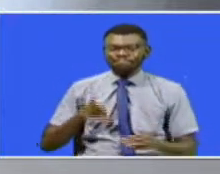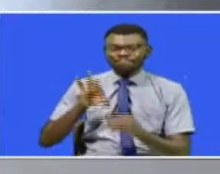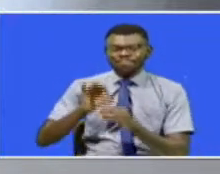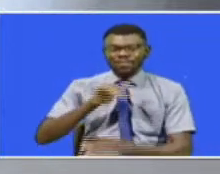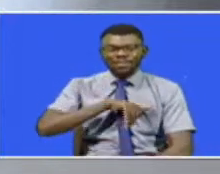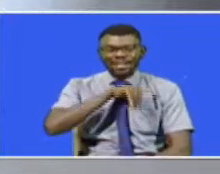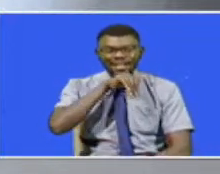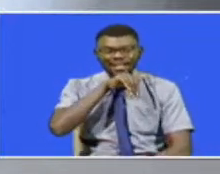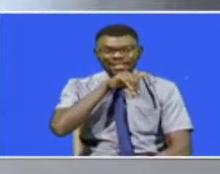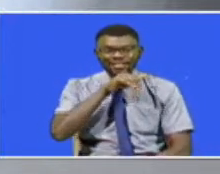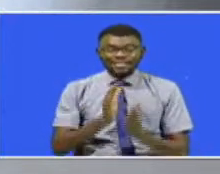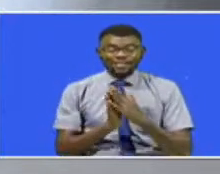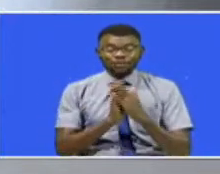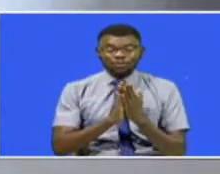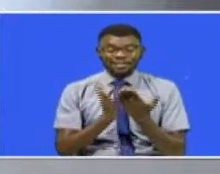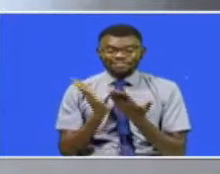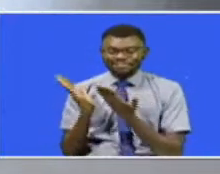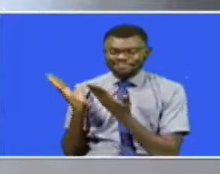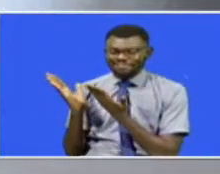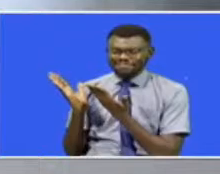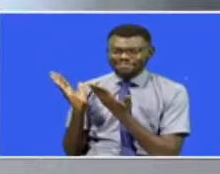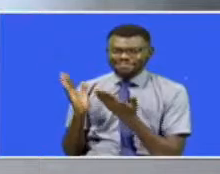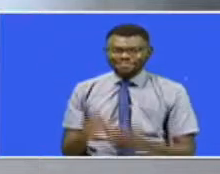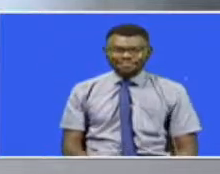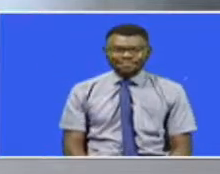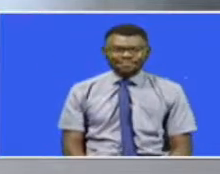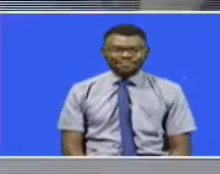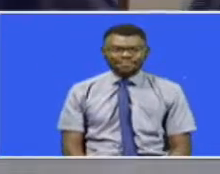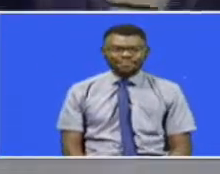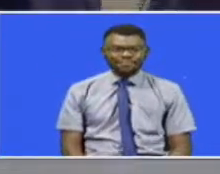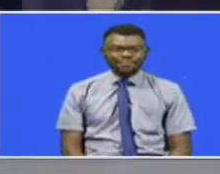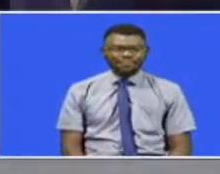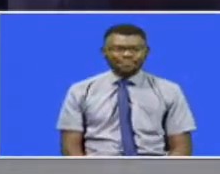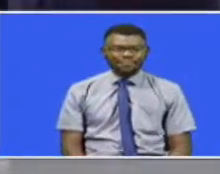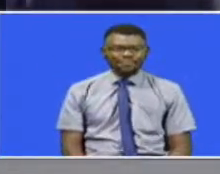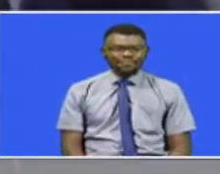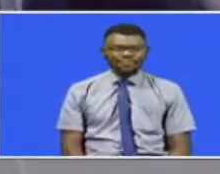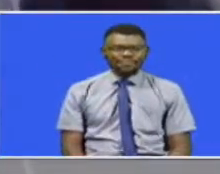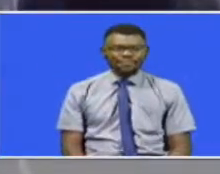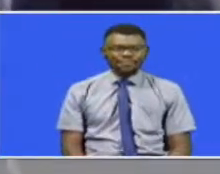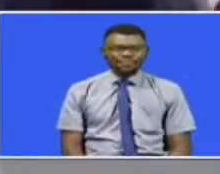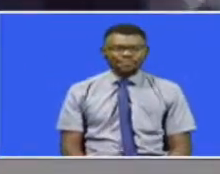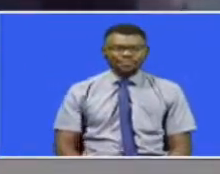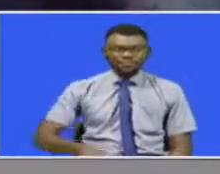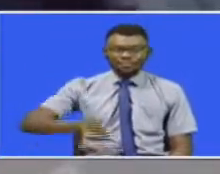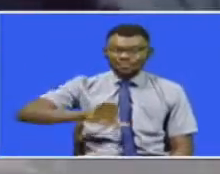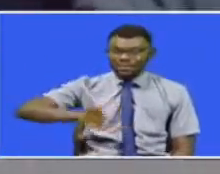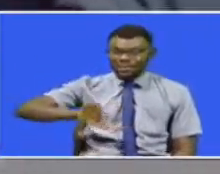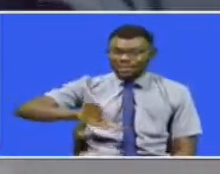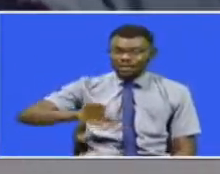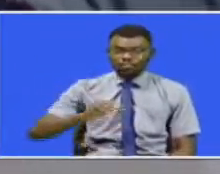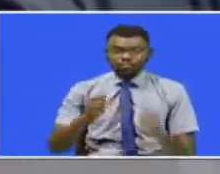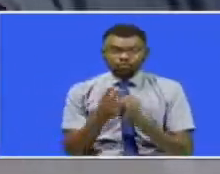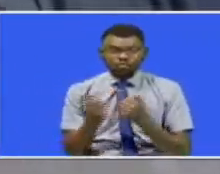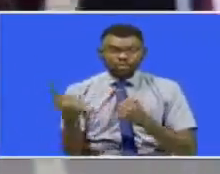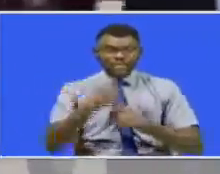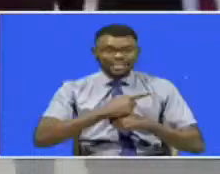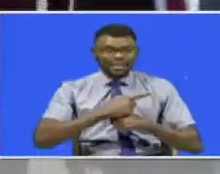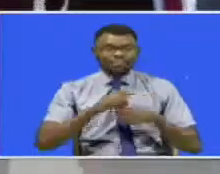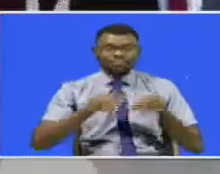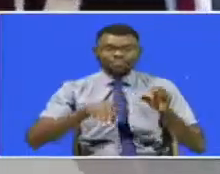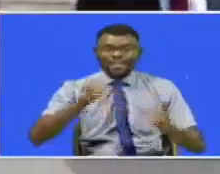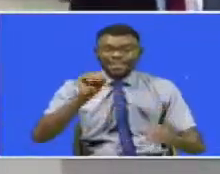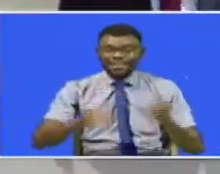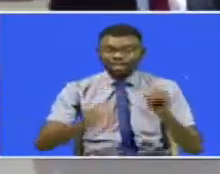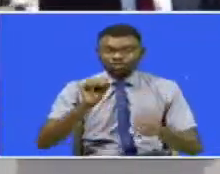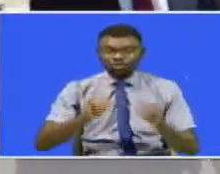ujao. Shisia Wasilwa na kina cha taarifa hiyo. Huku zikiwa zimesalia siku 12 kwa kipenga cha